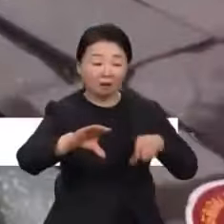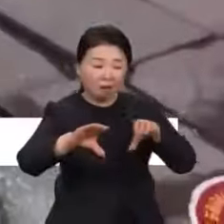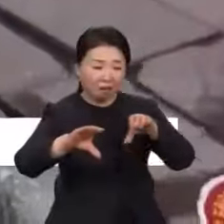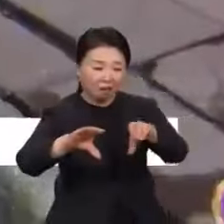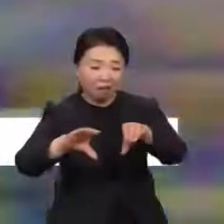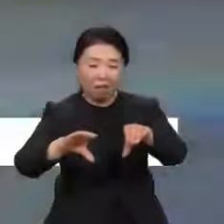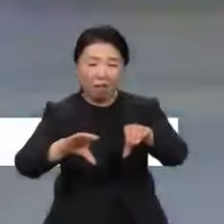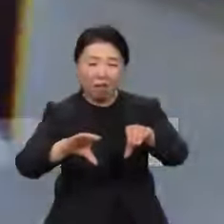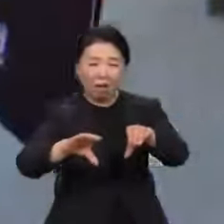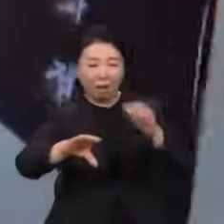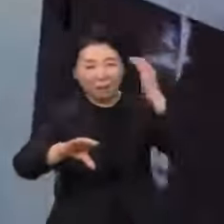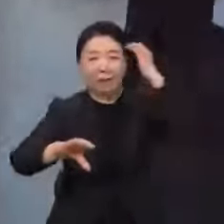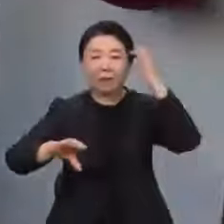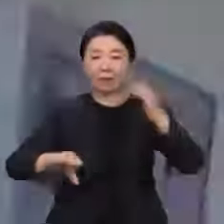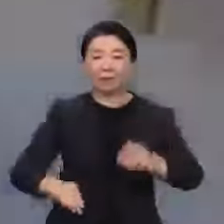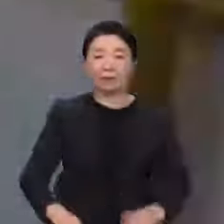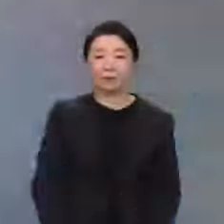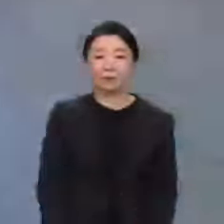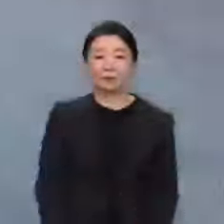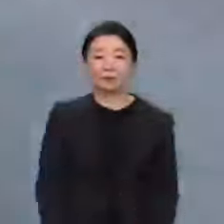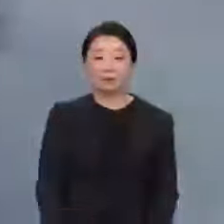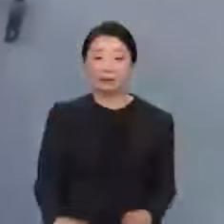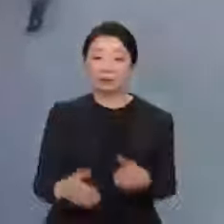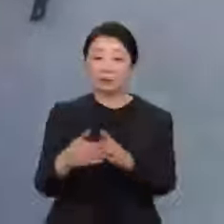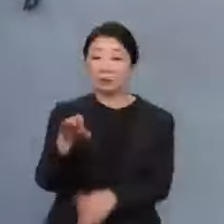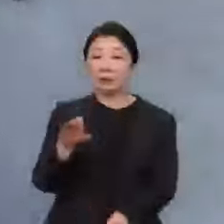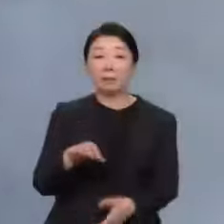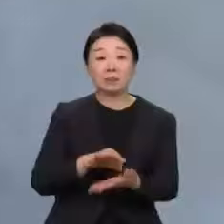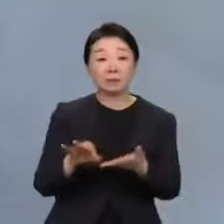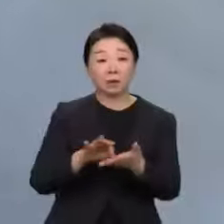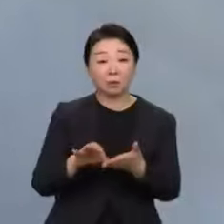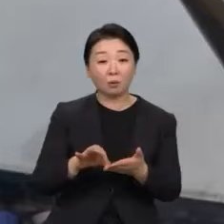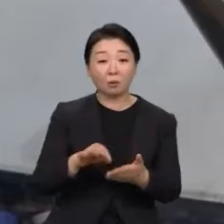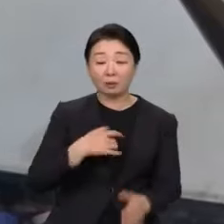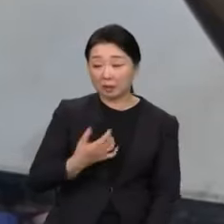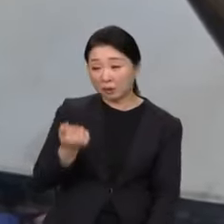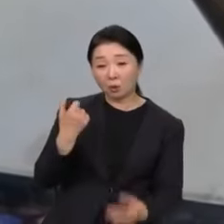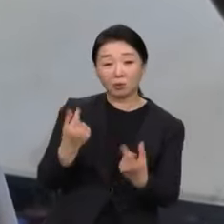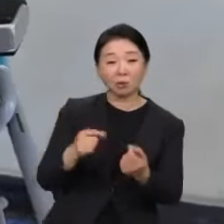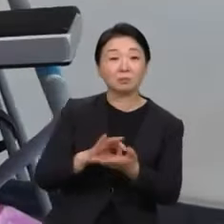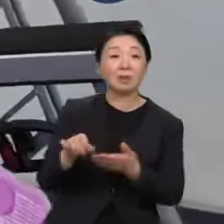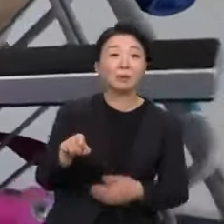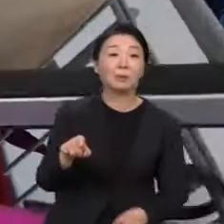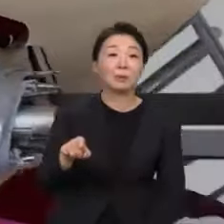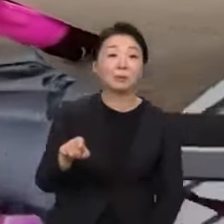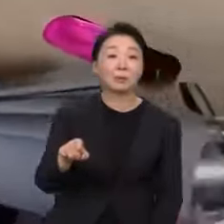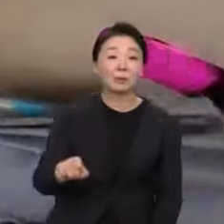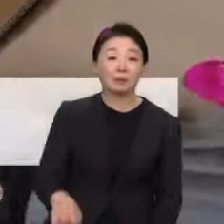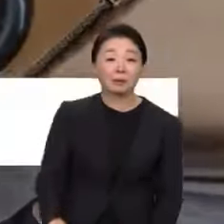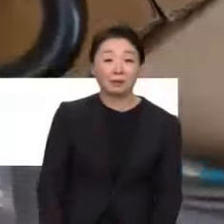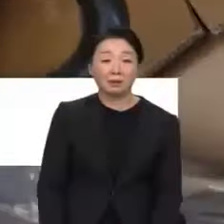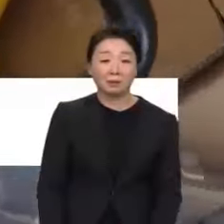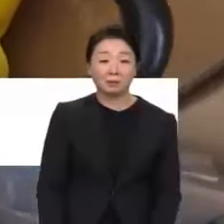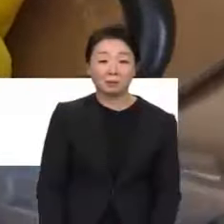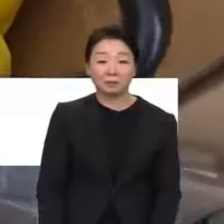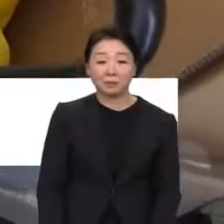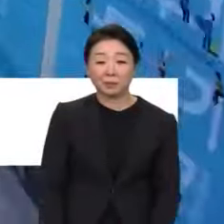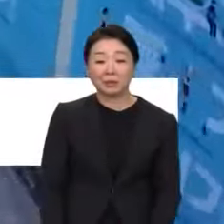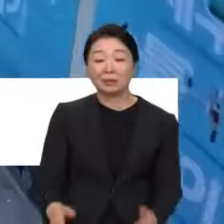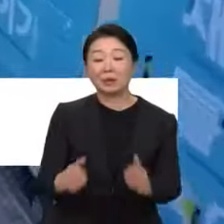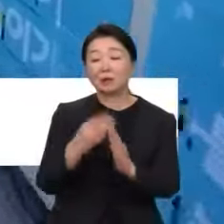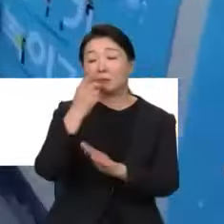정리를 해야 돼요. 아예 집 문 앞에 세워놓고 자기 것인 양 쓰기까지 합니다. 자기 집 자연 집에 보관해놔.